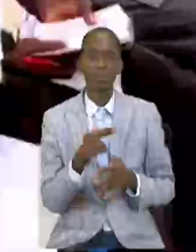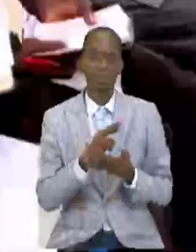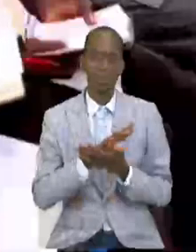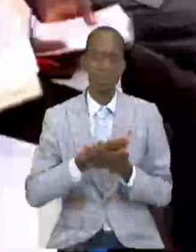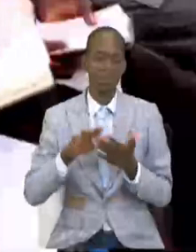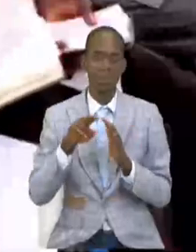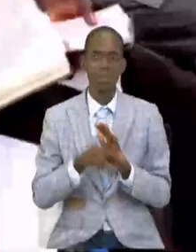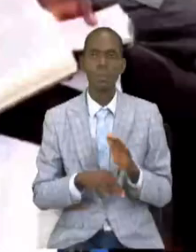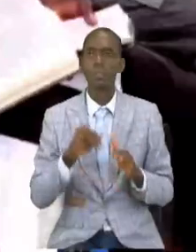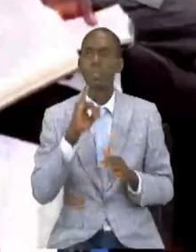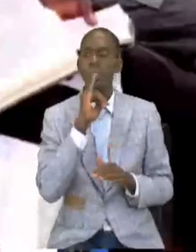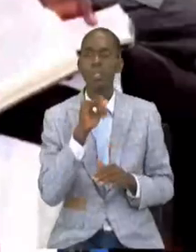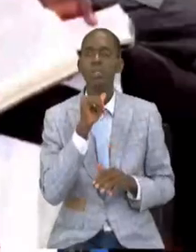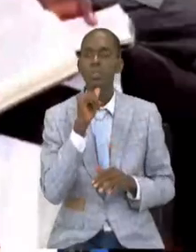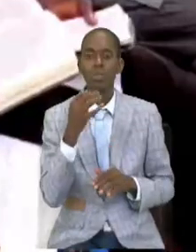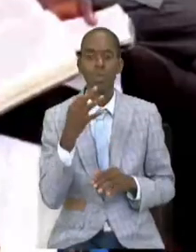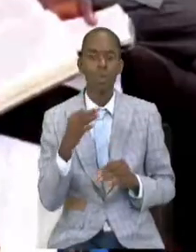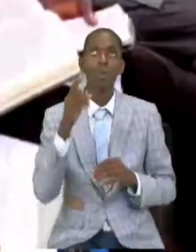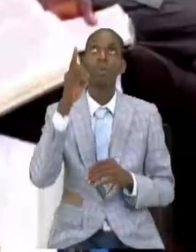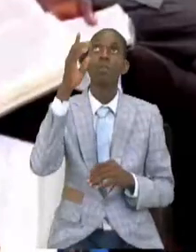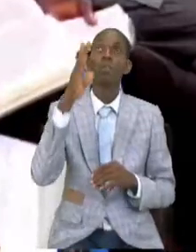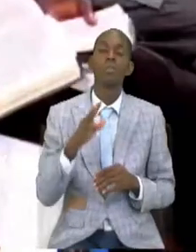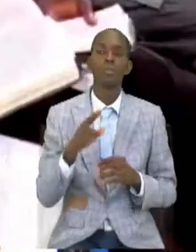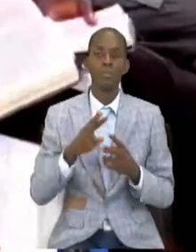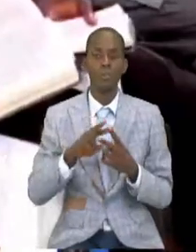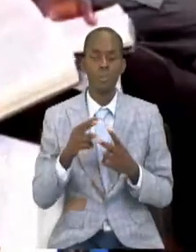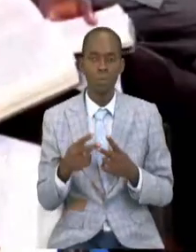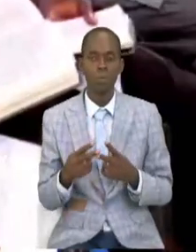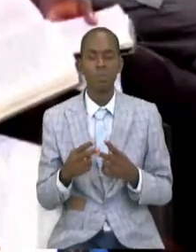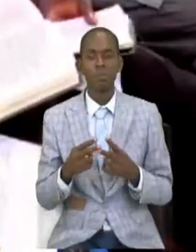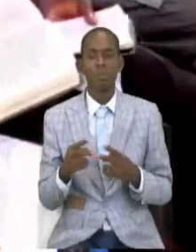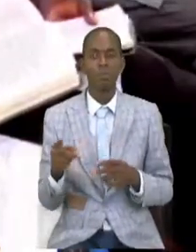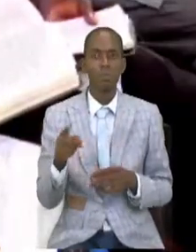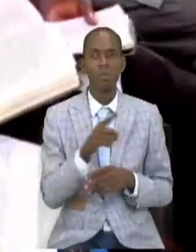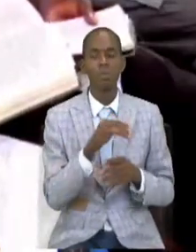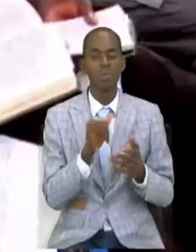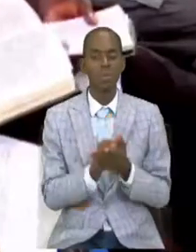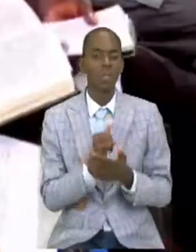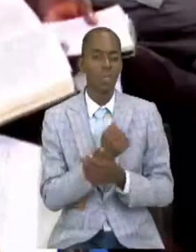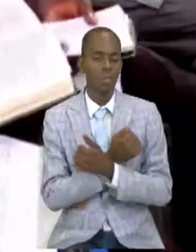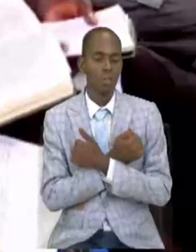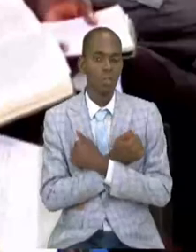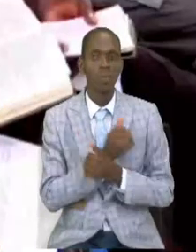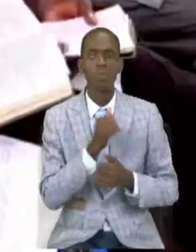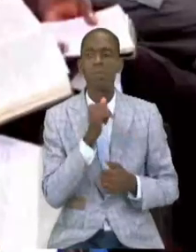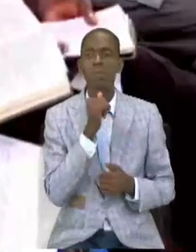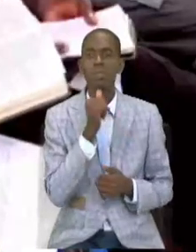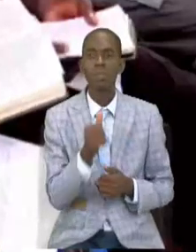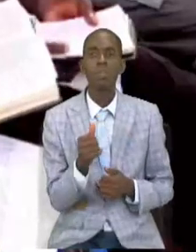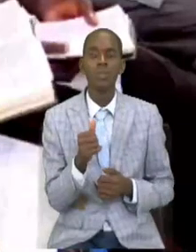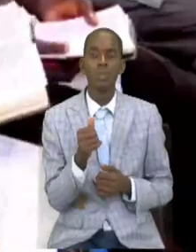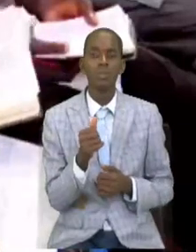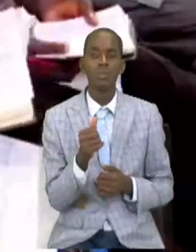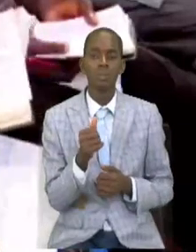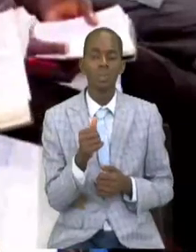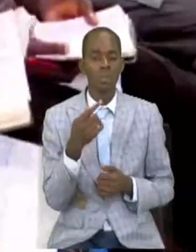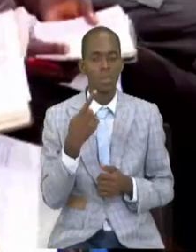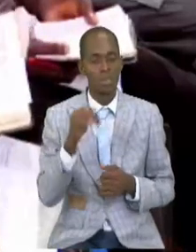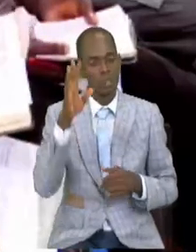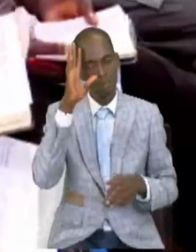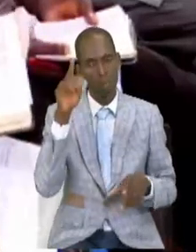la justice n'est pas de Dieu. Non plus que celui qui n'aime pas